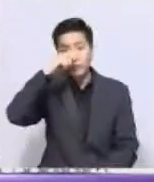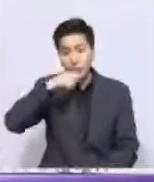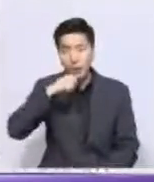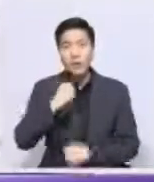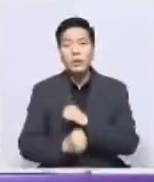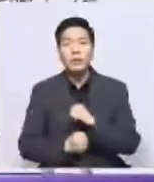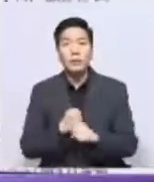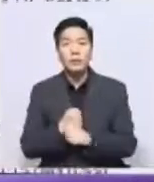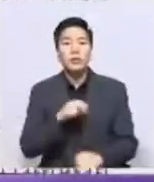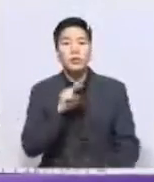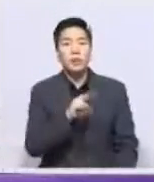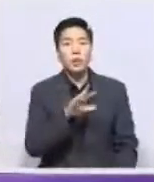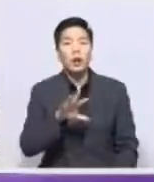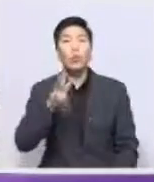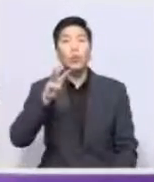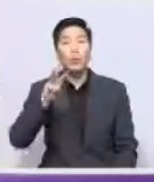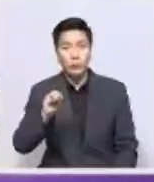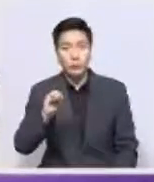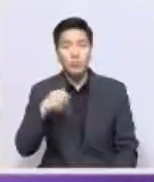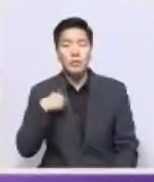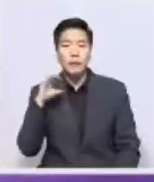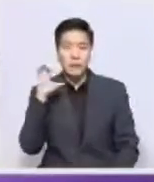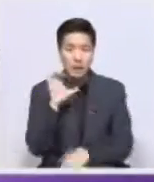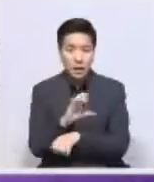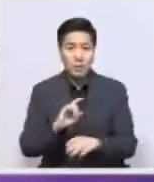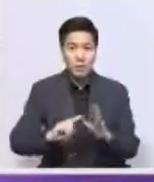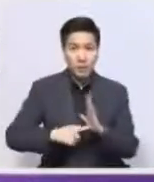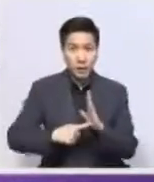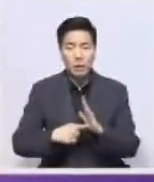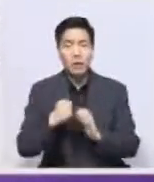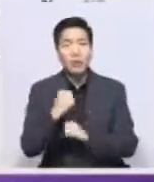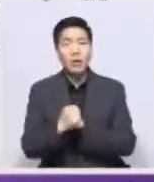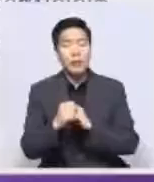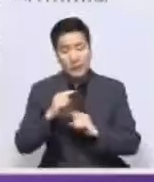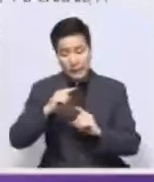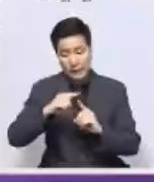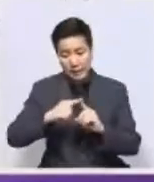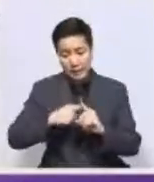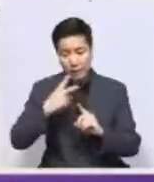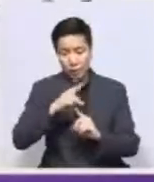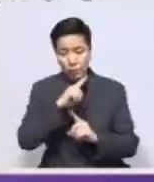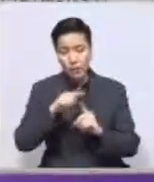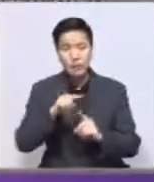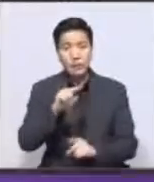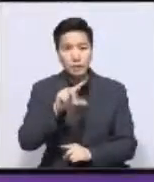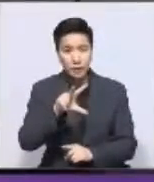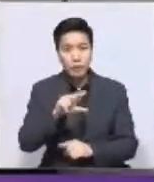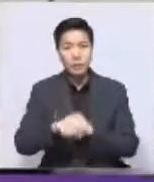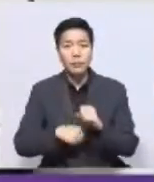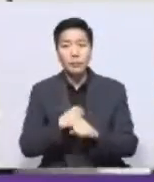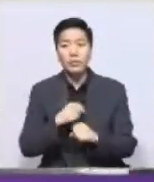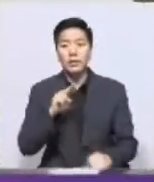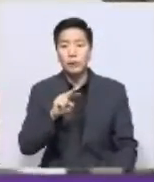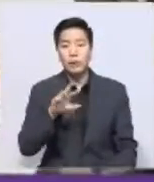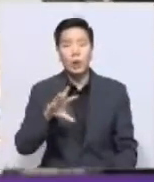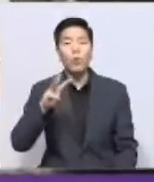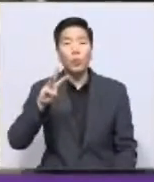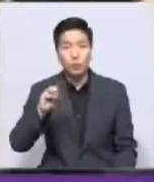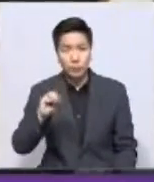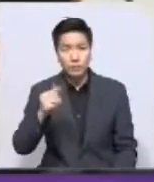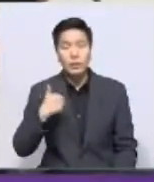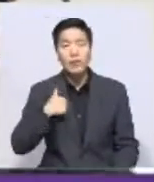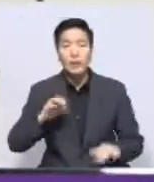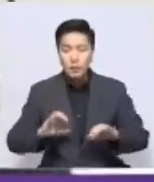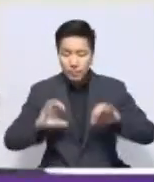ราช2560ซึ่งมีผลบังคับใช้ตั้งแต่วันที่23กุมภาพันธ์2560รัฐบาลได้ป